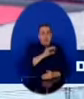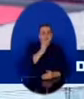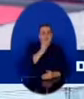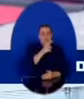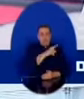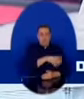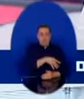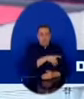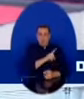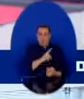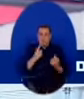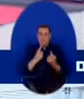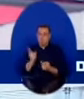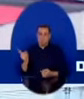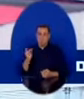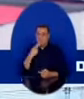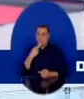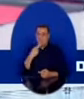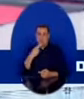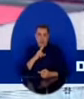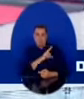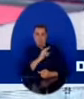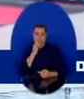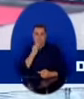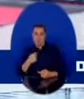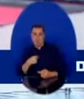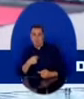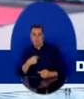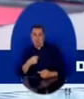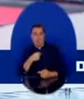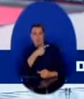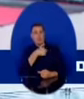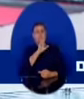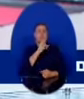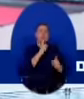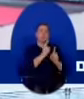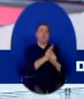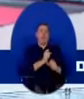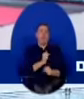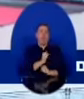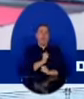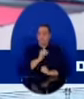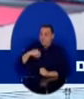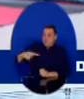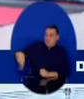ישראלי, חוץ מחייל במחסום, ורוב הישראלים לא פגשו מעולם פלסטיני.